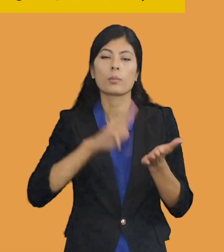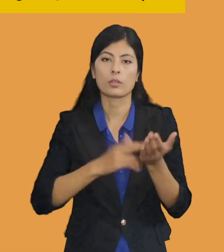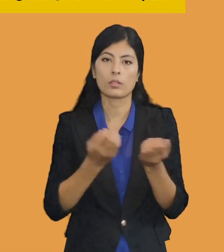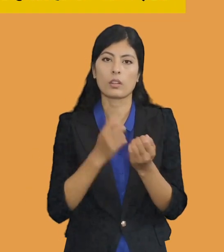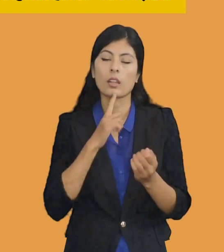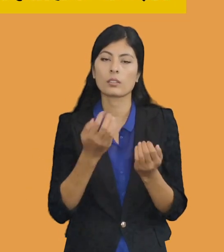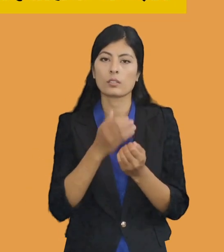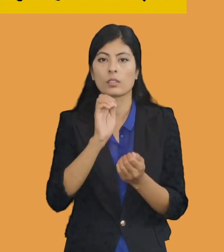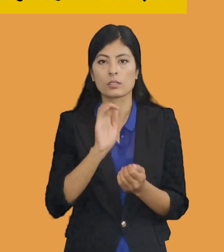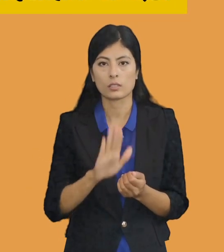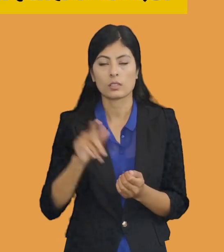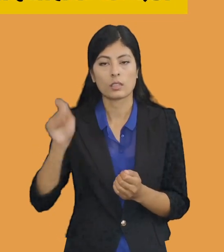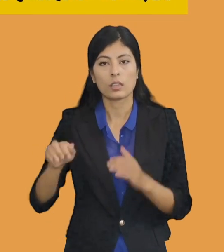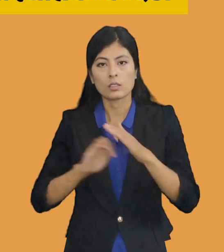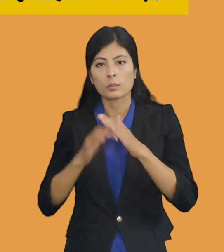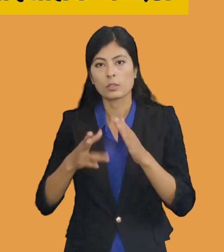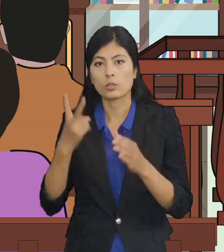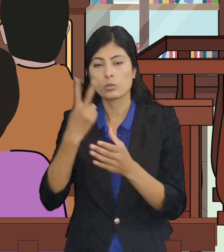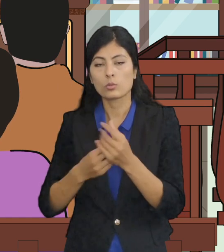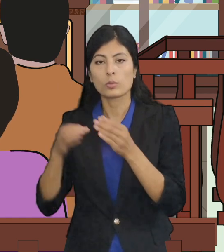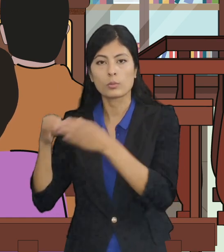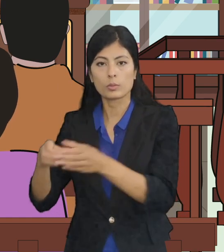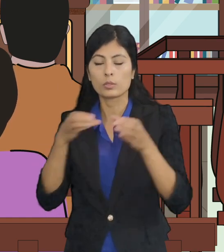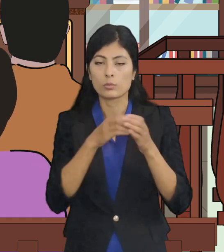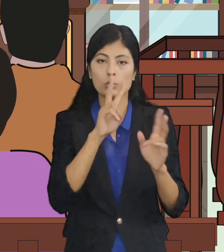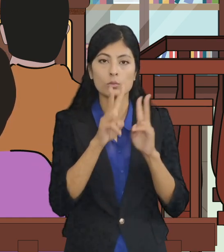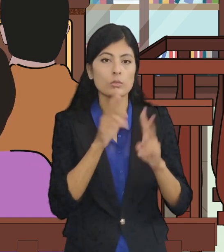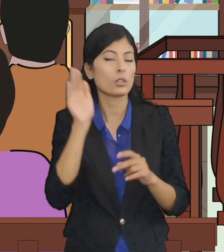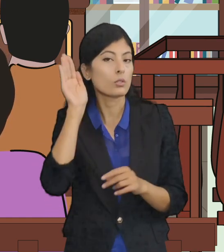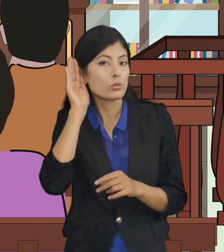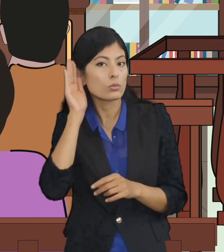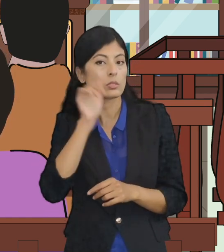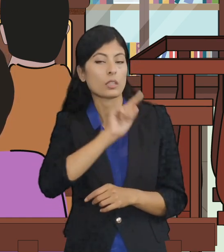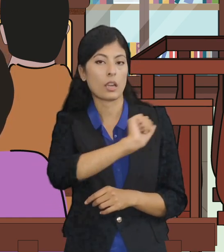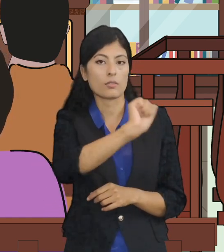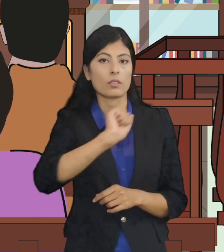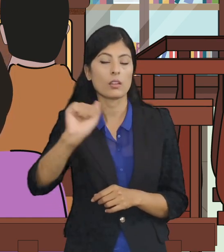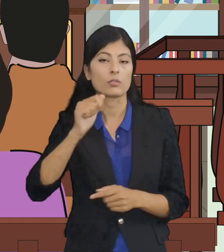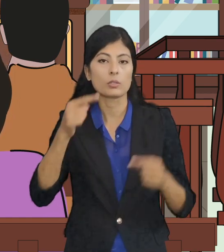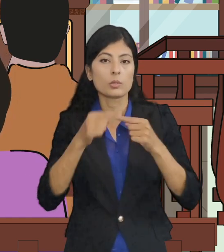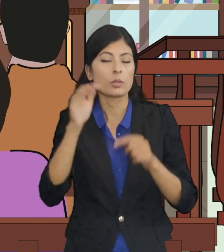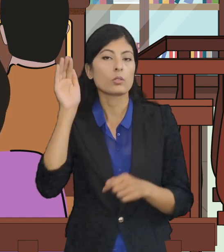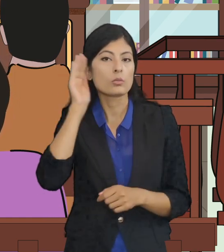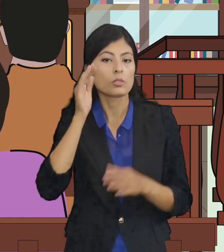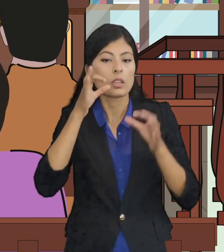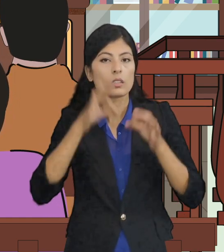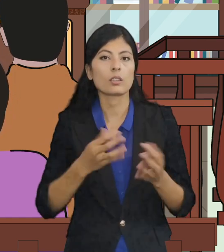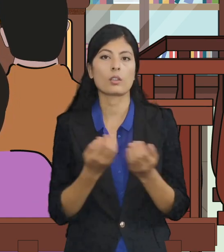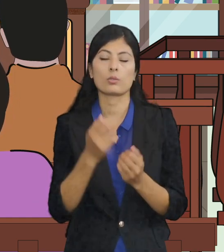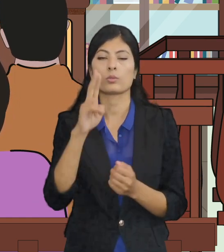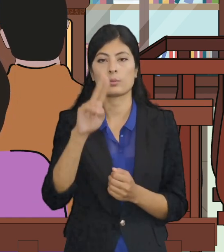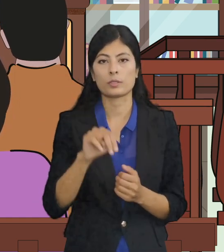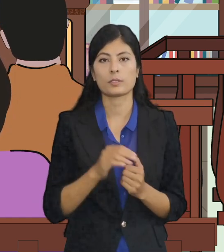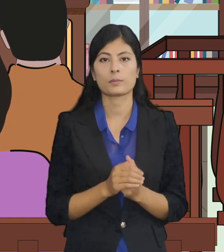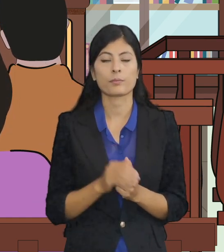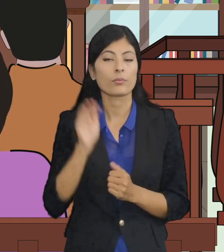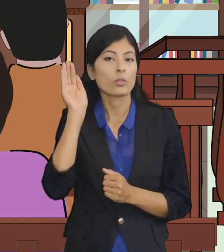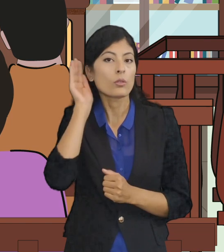करेके आदेश देईए। नियाइक समीथी द्वारा धुन पक्च के बात सुन के वकर सबके बिवात के सुनवाई तथा निर्ने